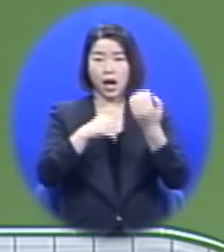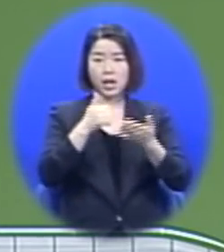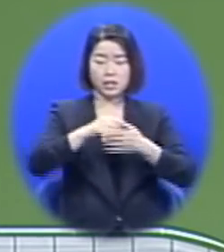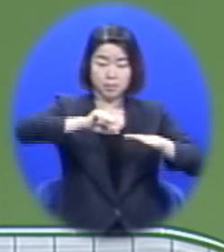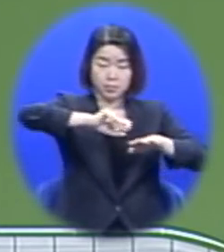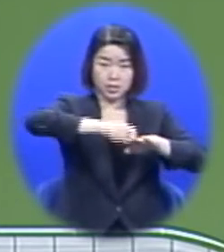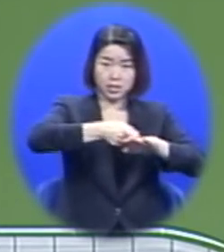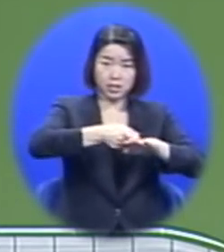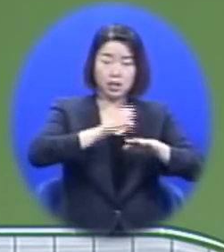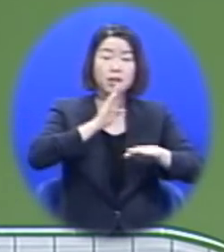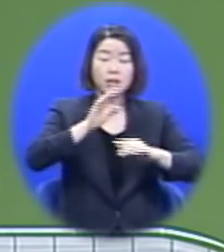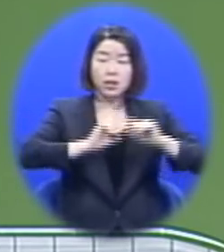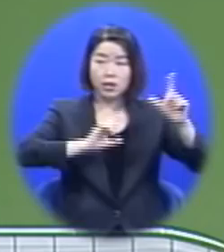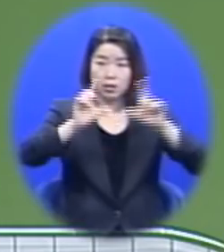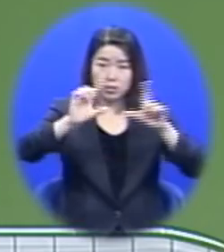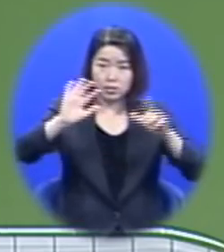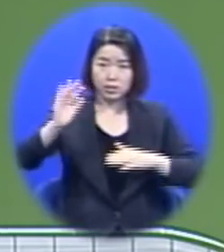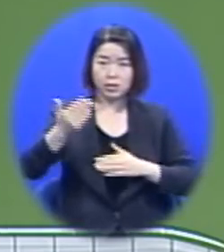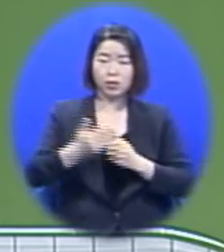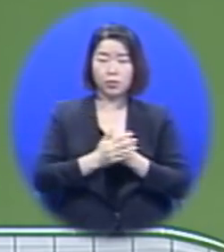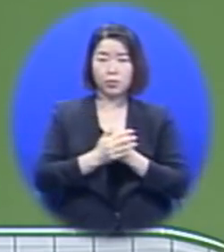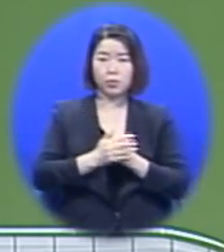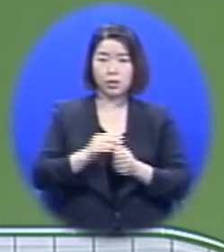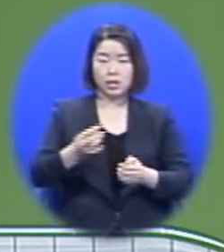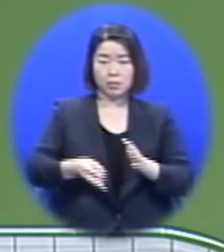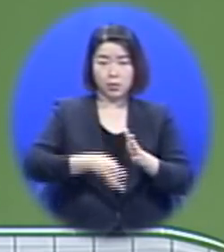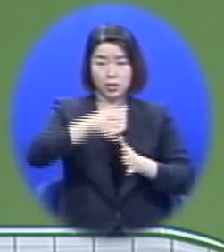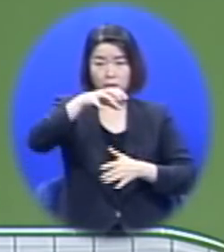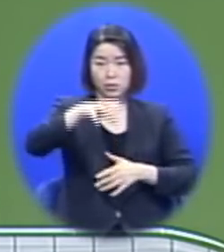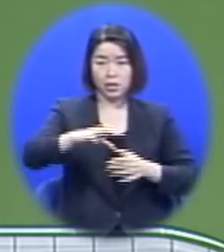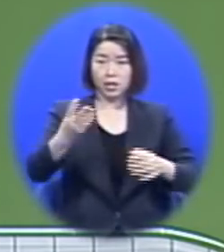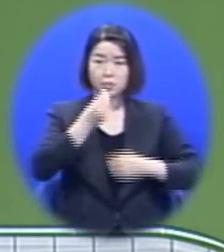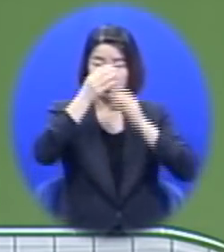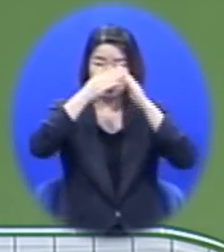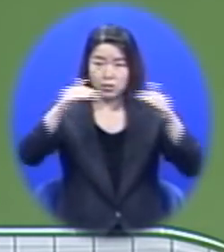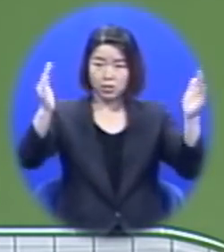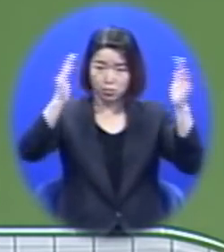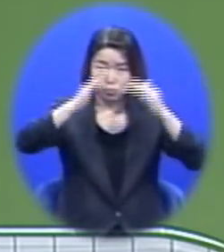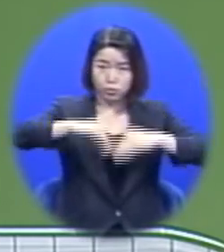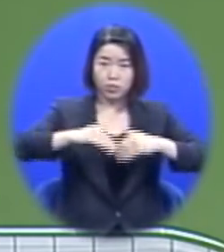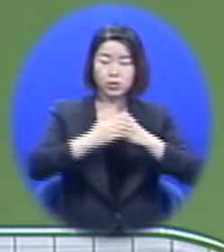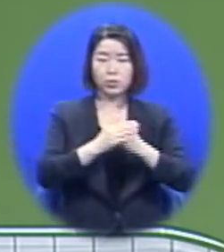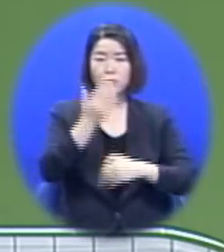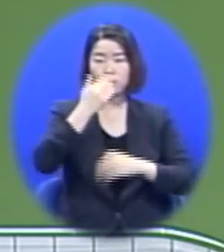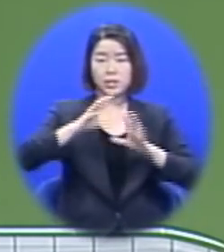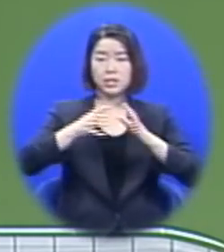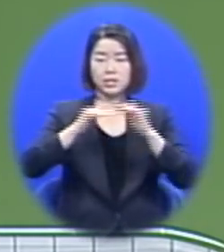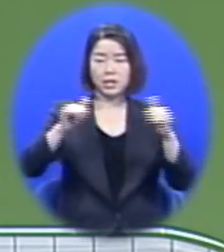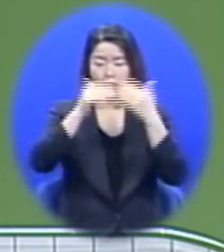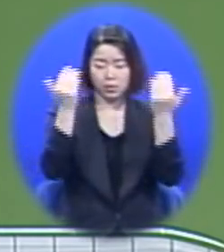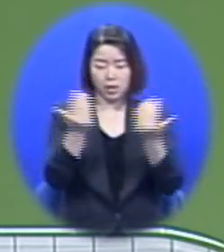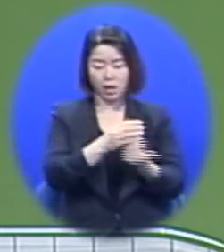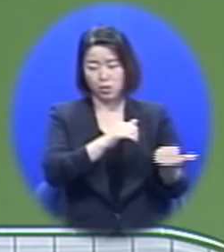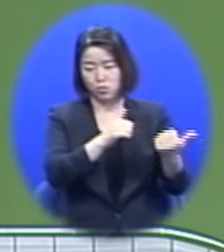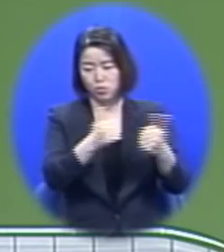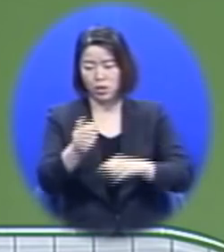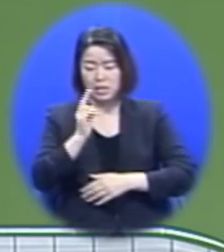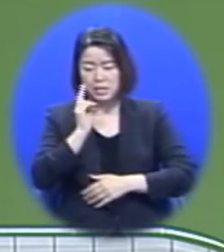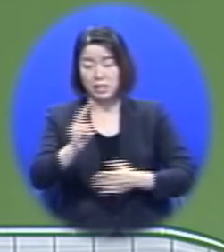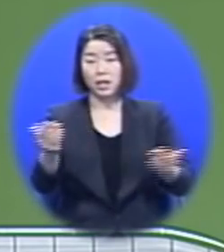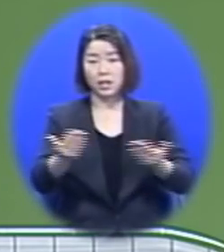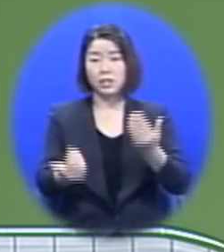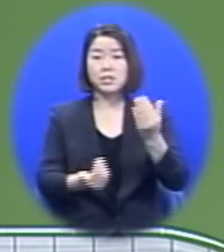징계가 현실이 되고 예루살렘 성전이 무너지고 이스라엘 백성들이 다 죽어나가는 끔찍한 일이 벌어질